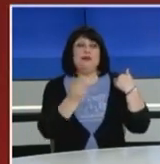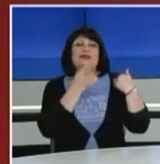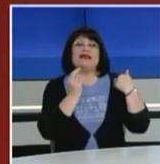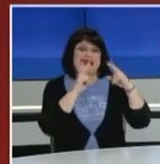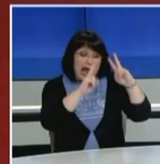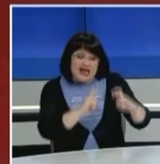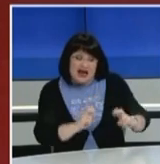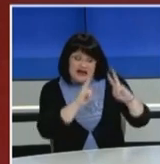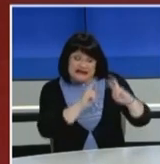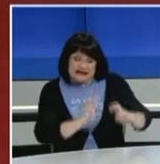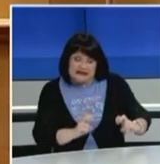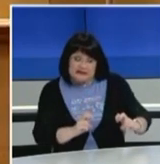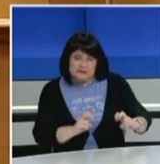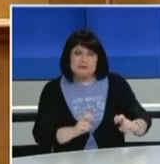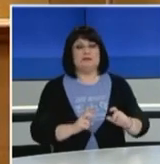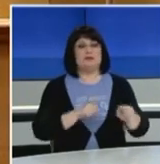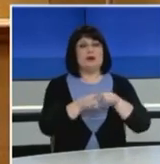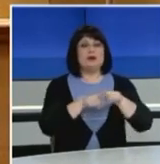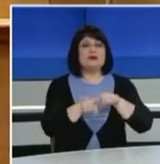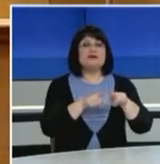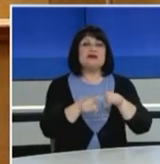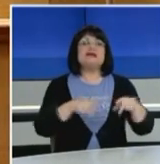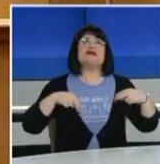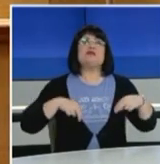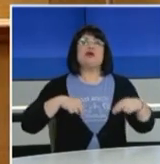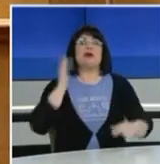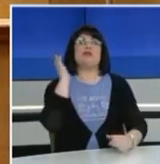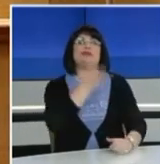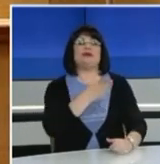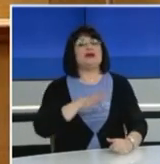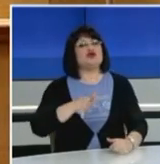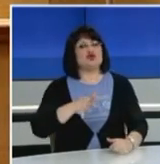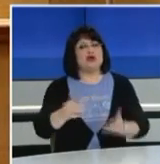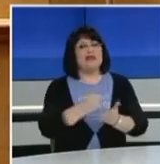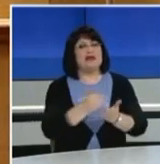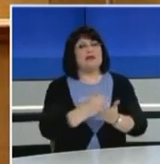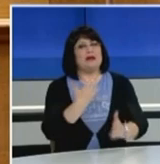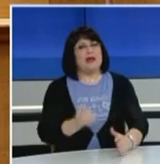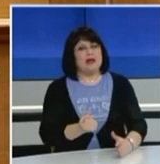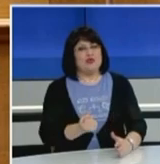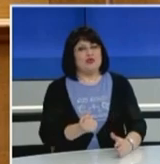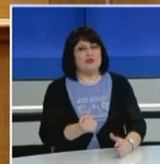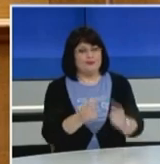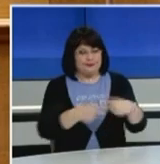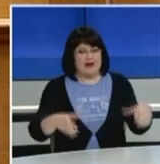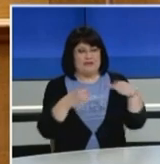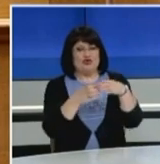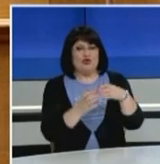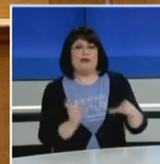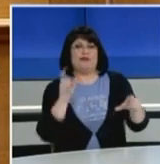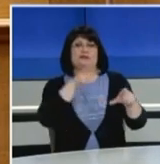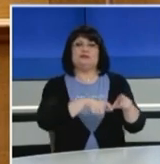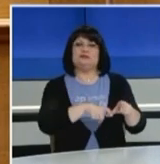καθήκοντα, από τα οποία εξαρτάται η δίωξη υπουργών για πιθανά αδικήματα, αυτή θα υποτάσσεται